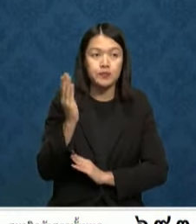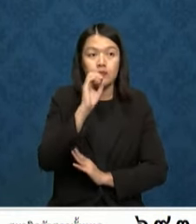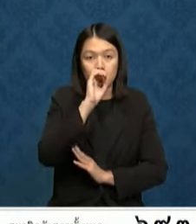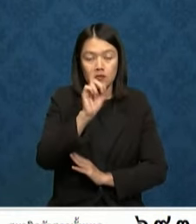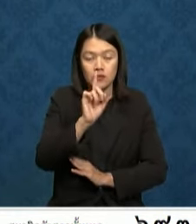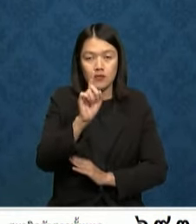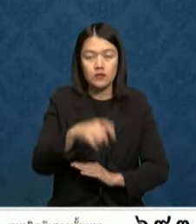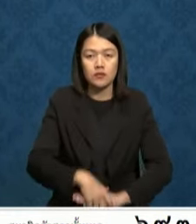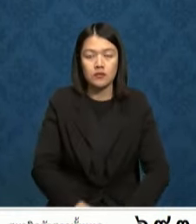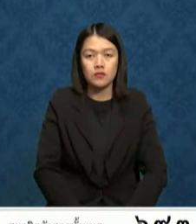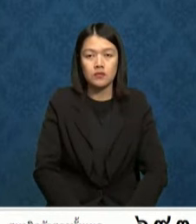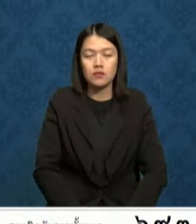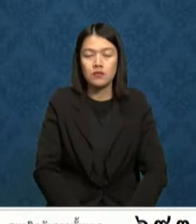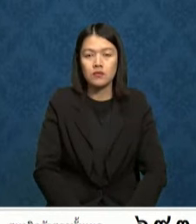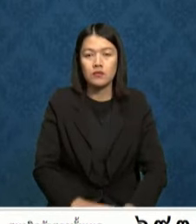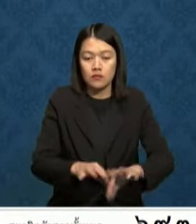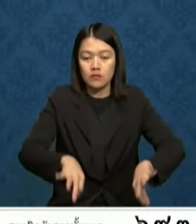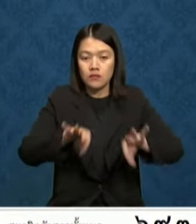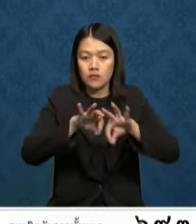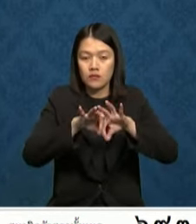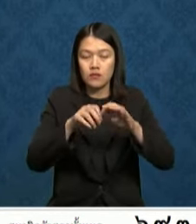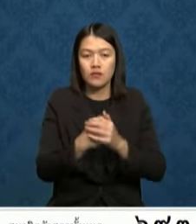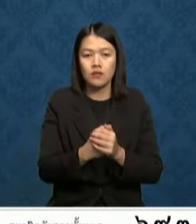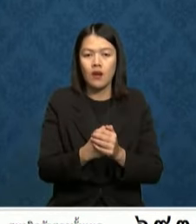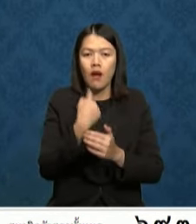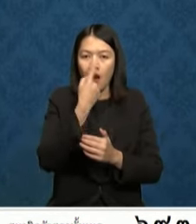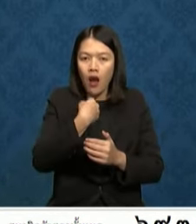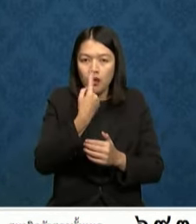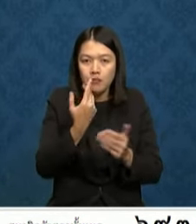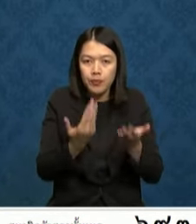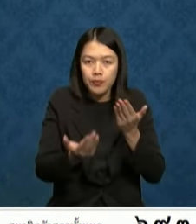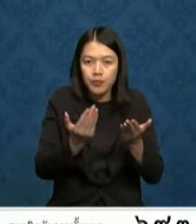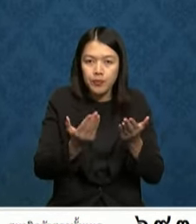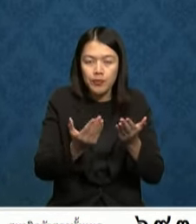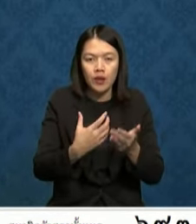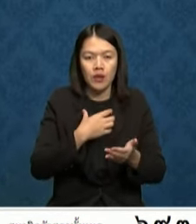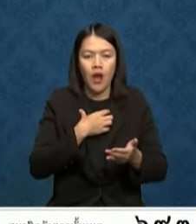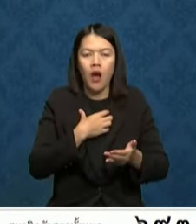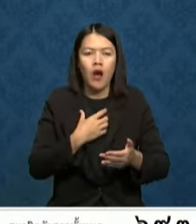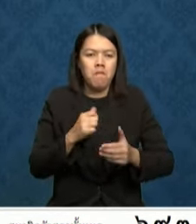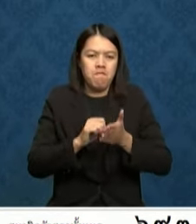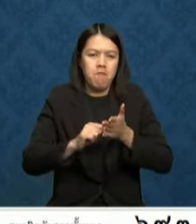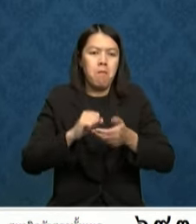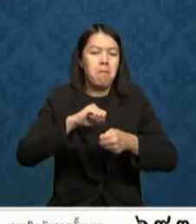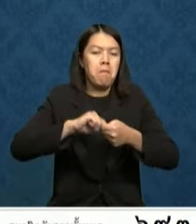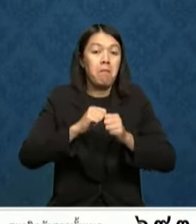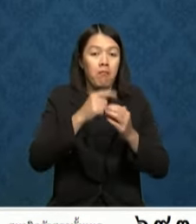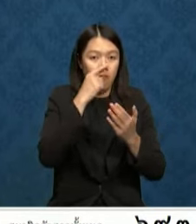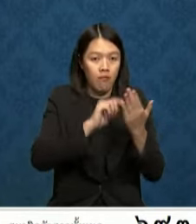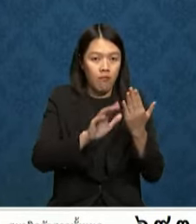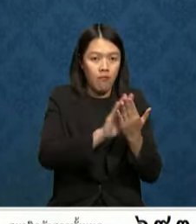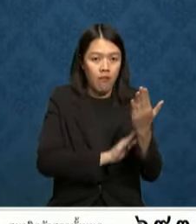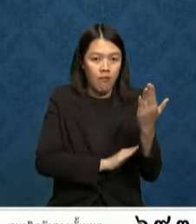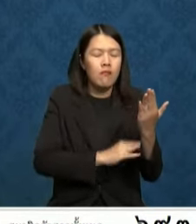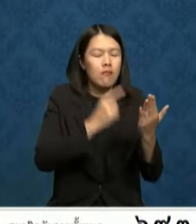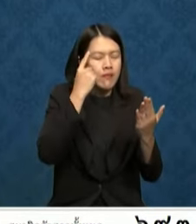จะบอกว่าหลักๆเลยนะครับไม่ว่าจะเป็นใครก็ตามถ้าท่านจะขึ้นมาแก้ปัญหาของประเทศนะครับผมเชื่อว่าน่า